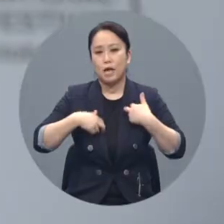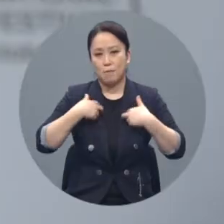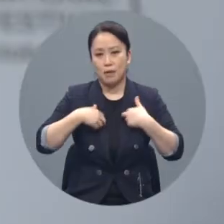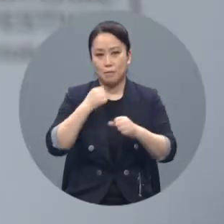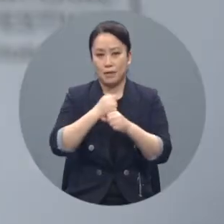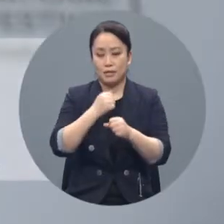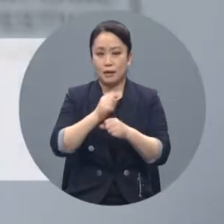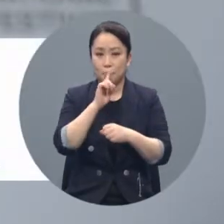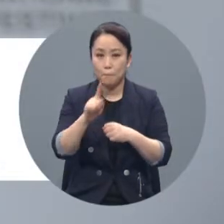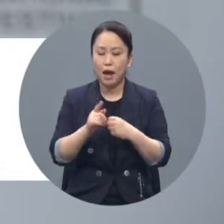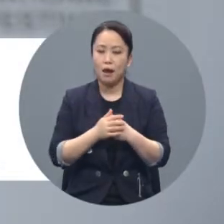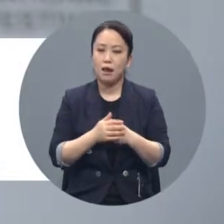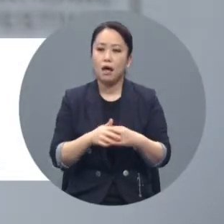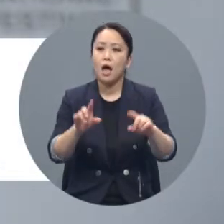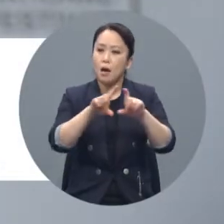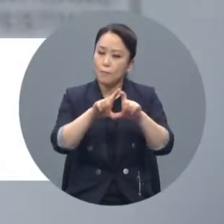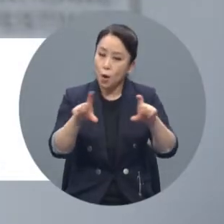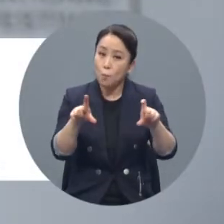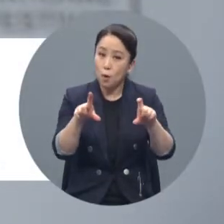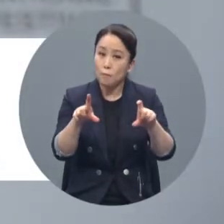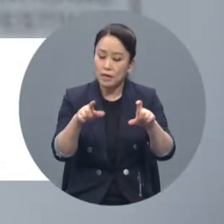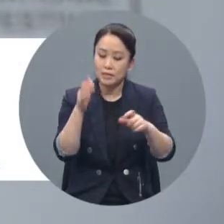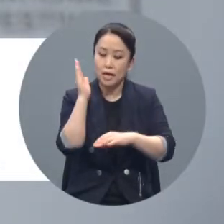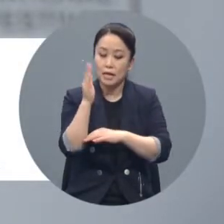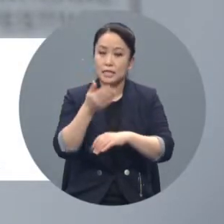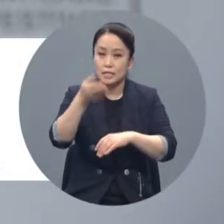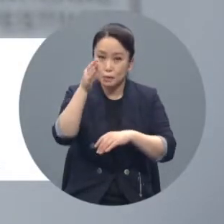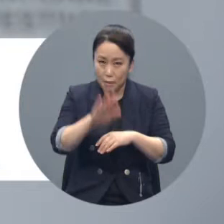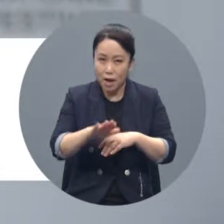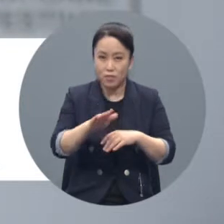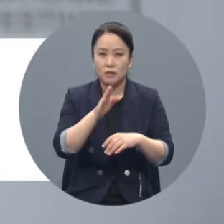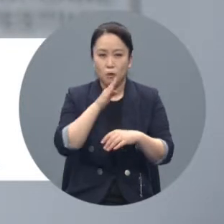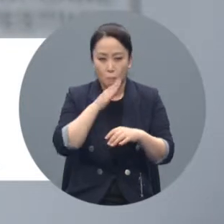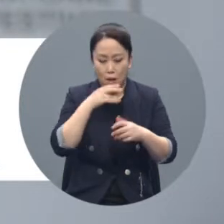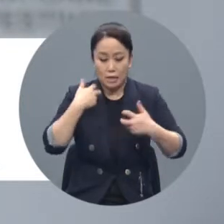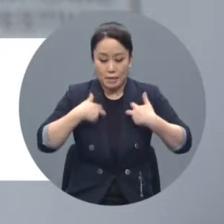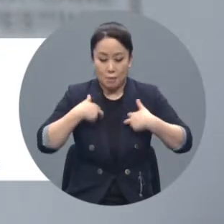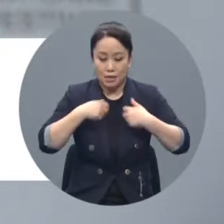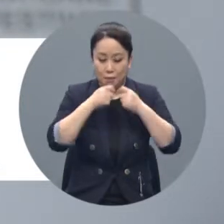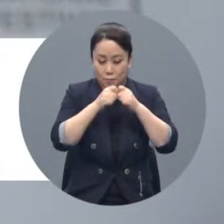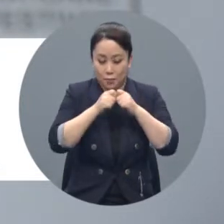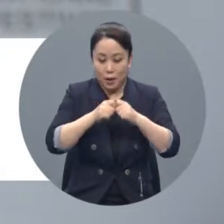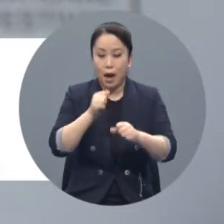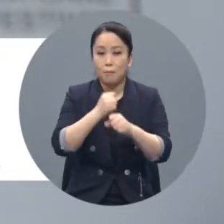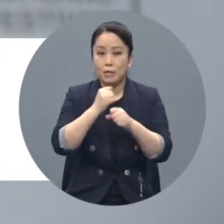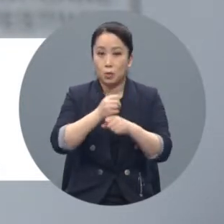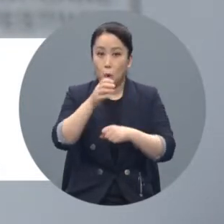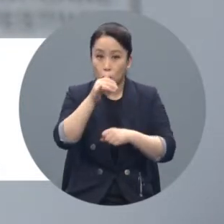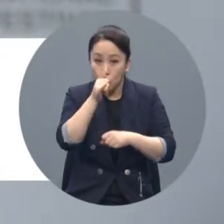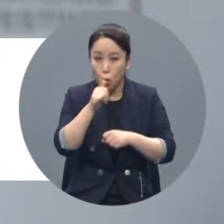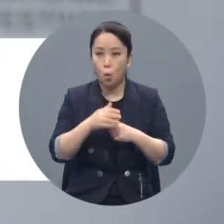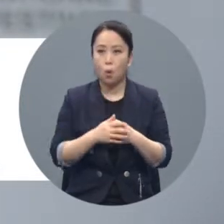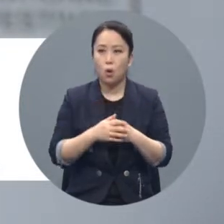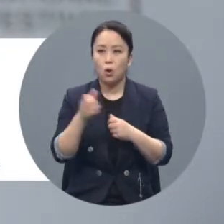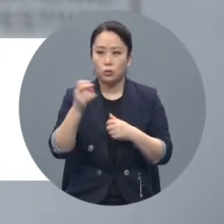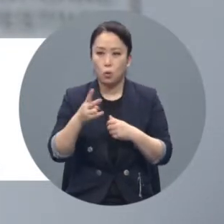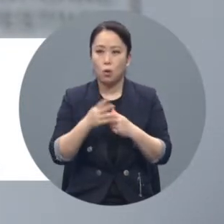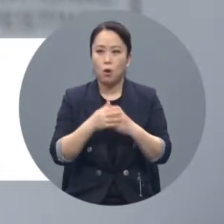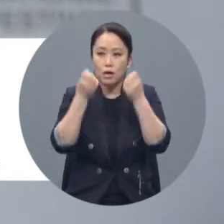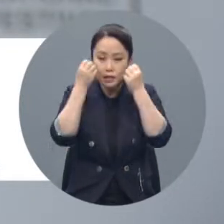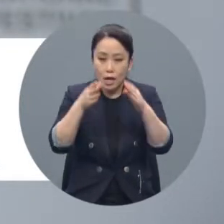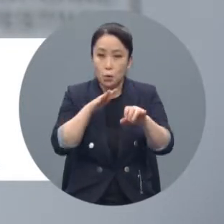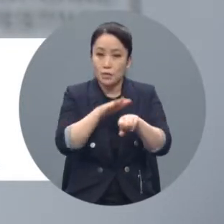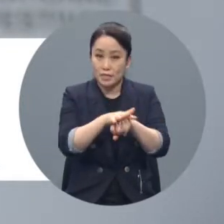있는 부분들을 굉장히 밀도 있게 그려내고 있고 우리가 상상하고 있는 것들을 벗어나서 그리고 있기 때문에